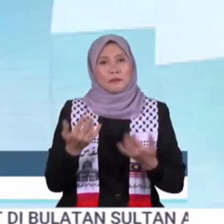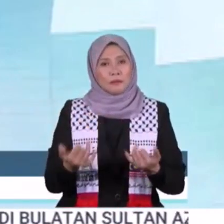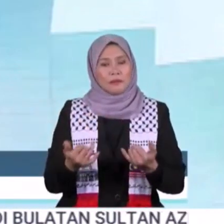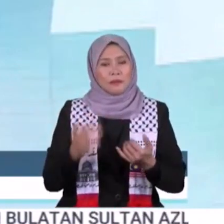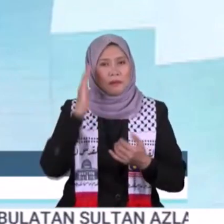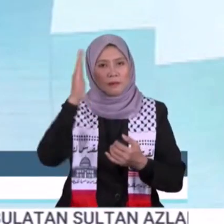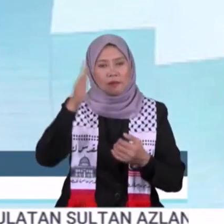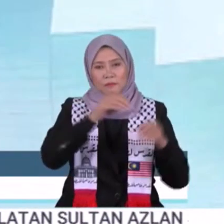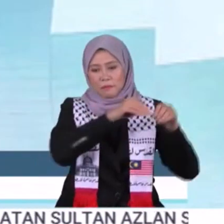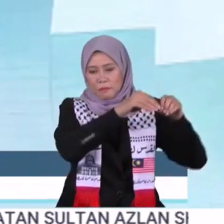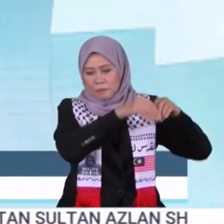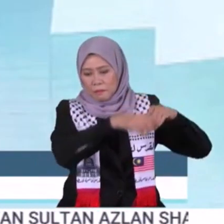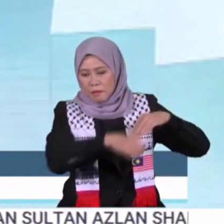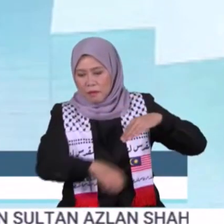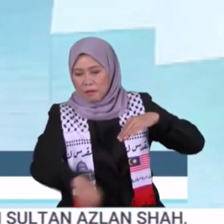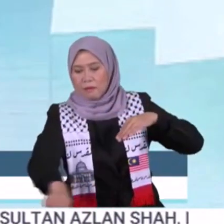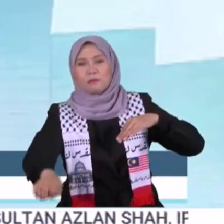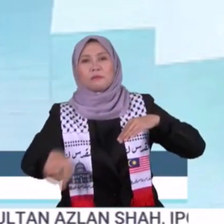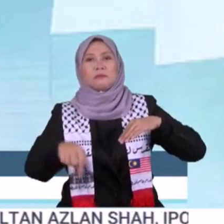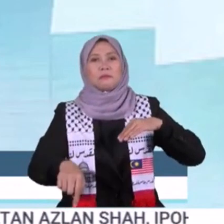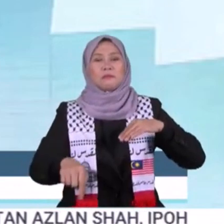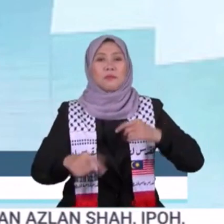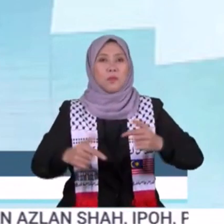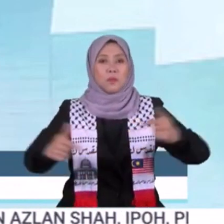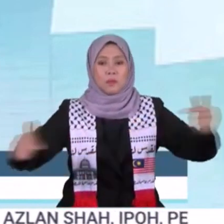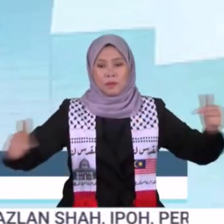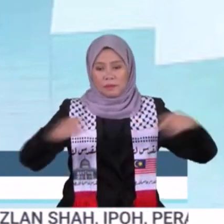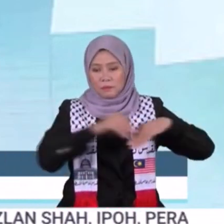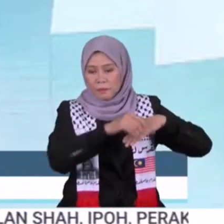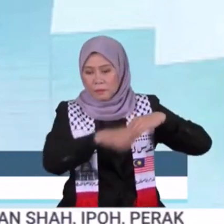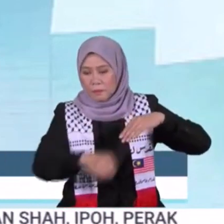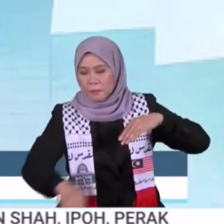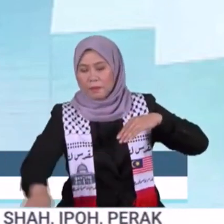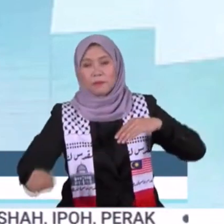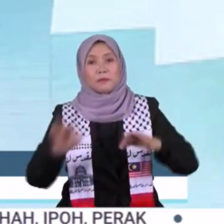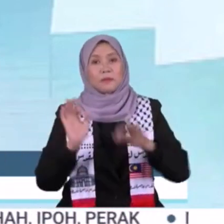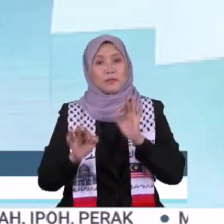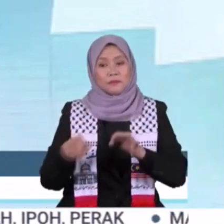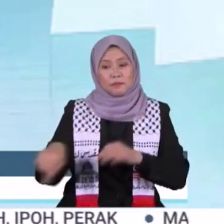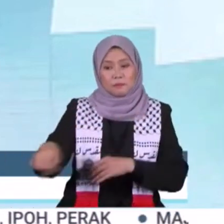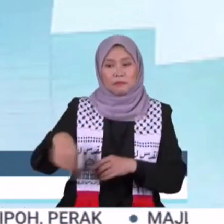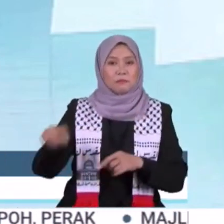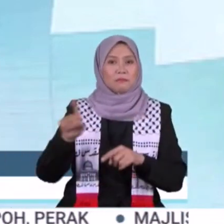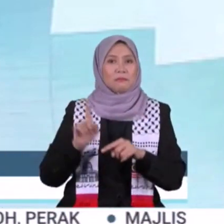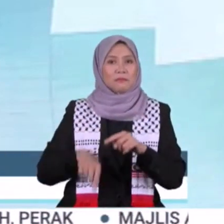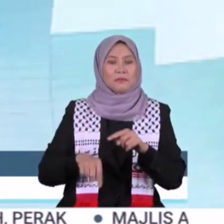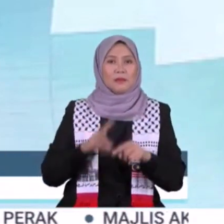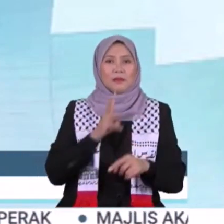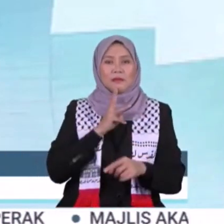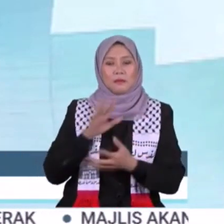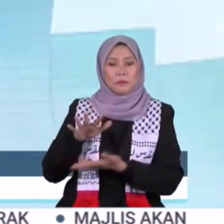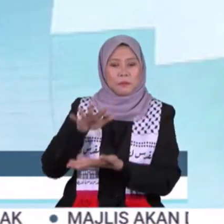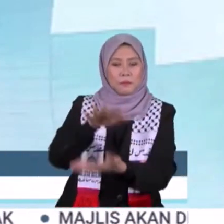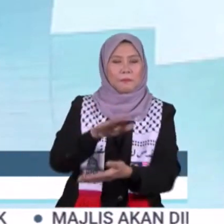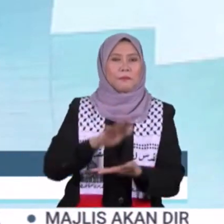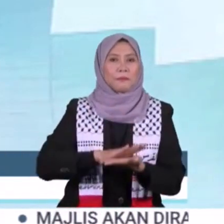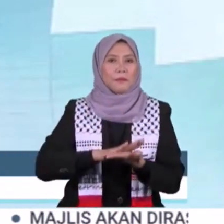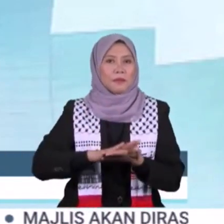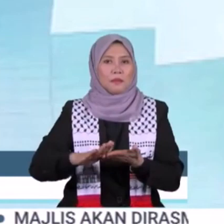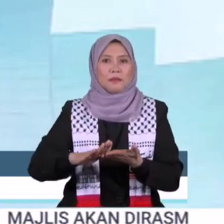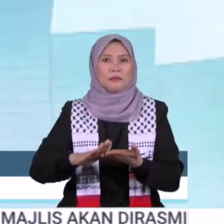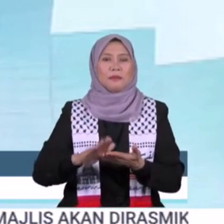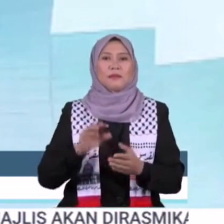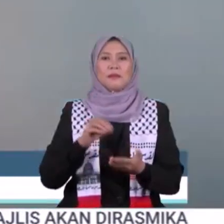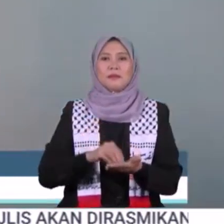akan melepaskan rizab empangan mengkuang diperbesarkan EMD jika pihaknya tidak dapat mengabstrak air mentah mencukupi dari Sungai